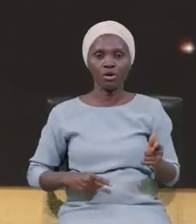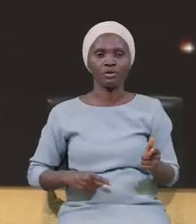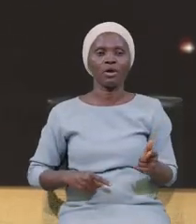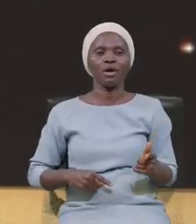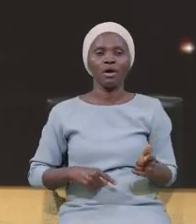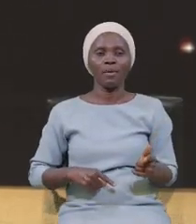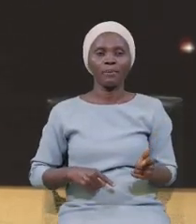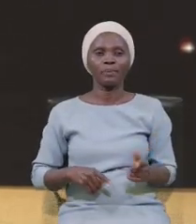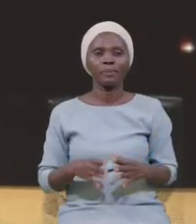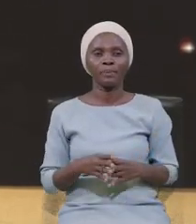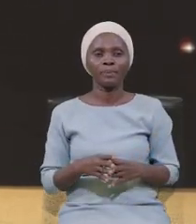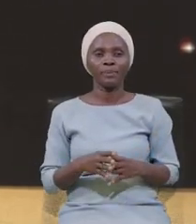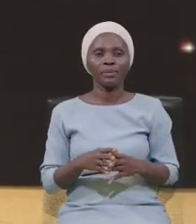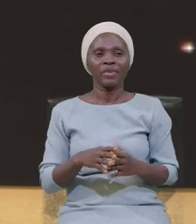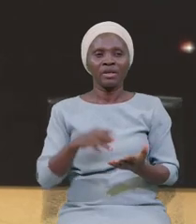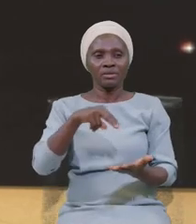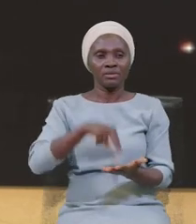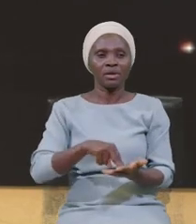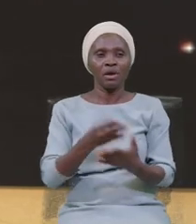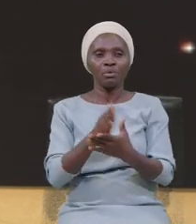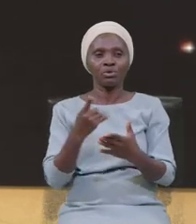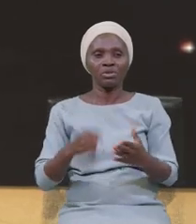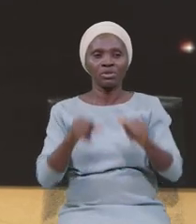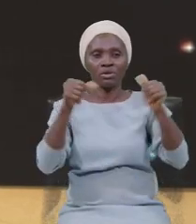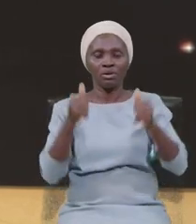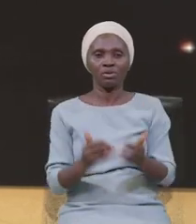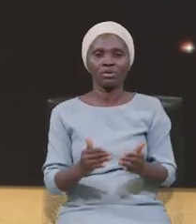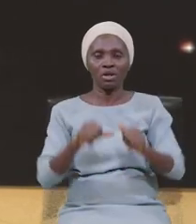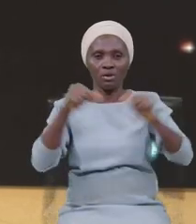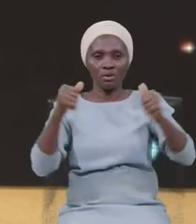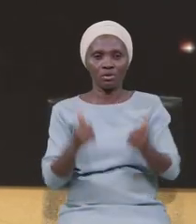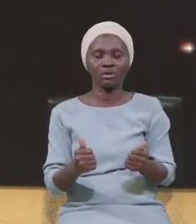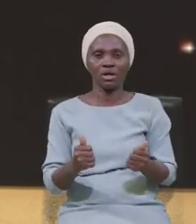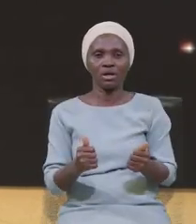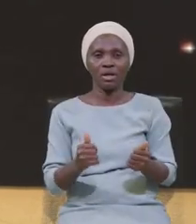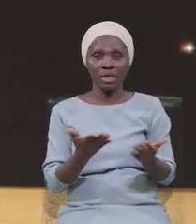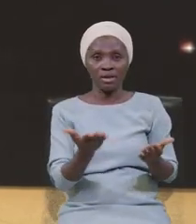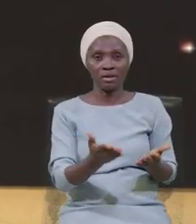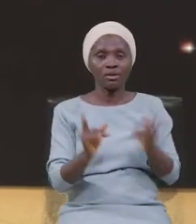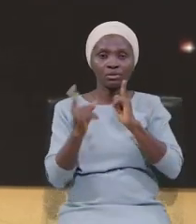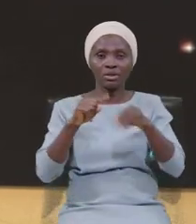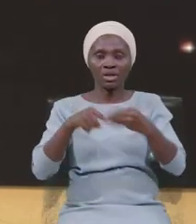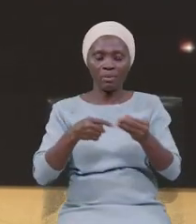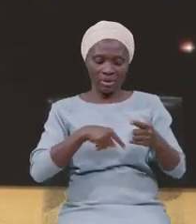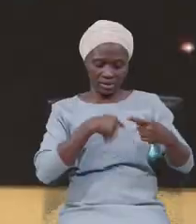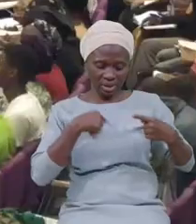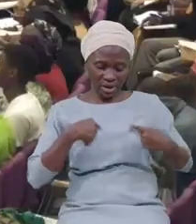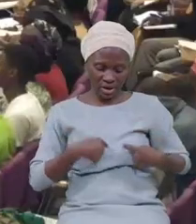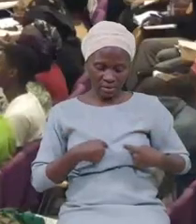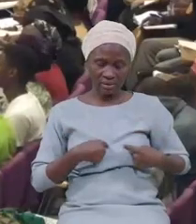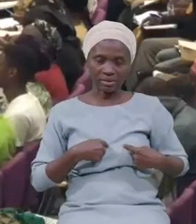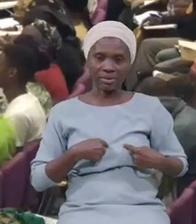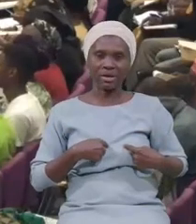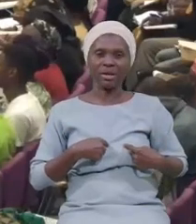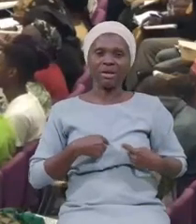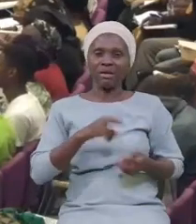Il parle. Oui, de la repentance qui provient du cœur, la repentance qui déchire le cœur.